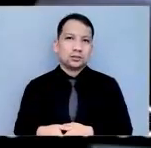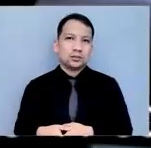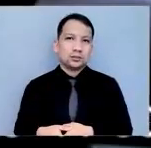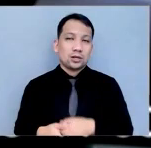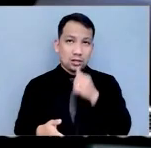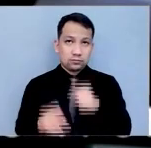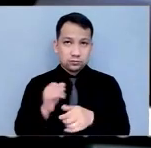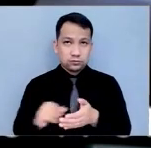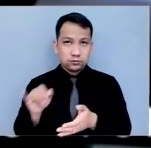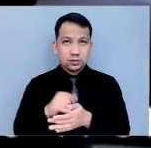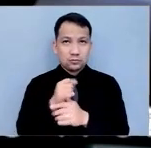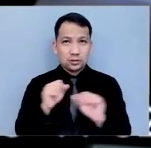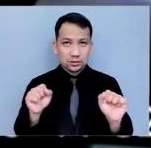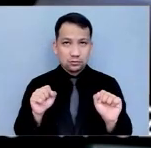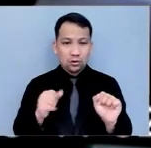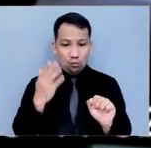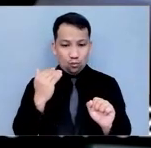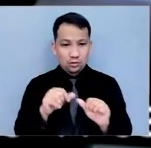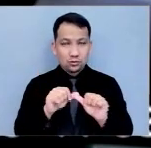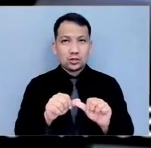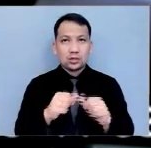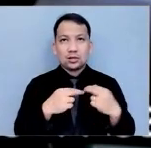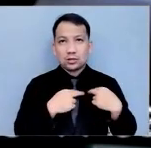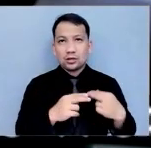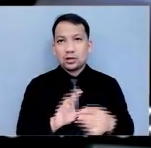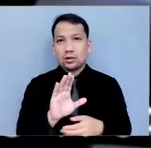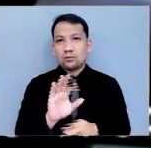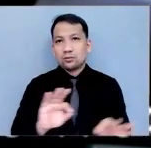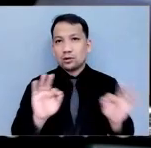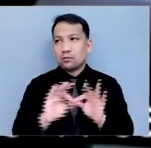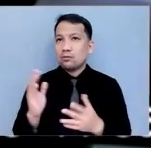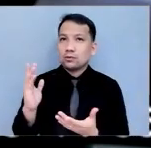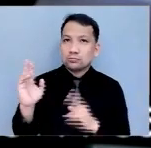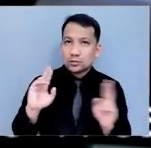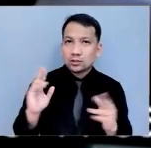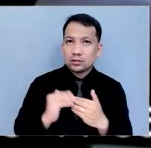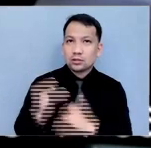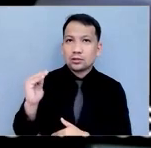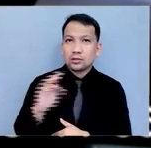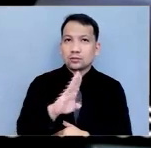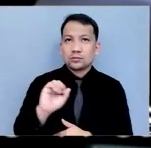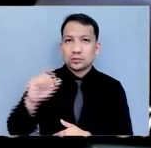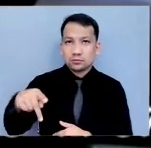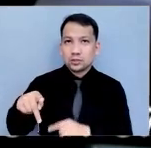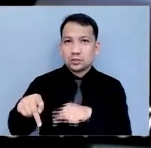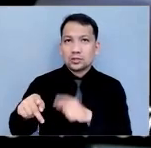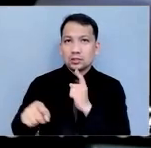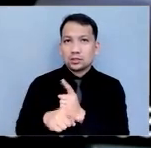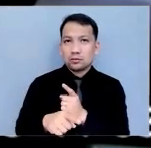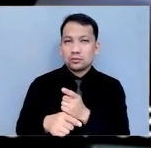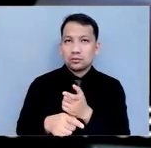na safe din yun. Kasi syempre, may mandato rin yung ano eh. Ano ba yung mandato ng ating BSP, di ba? Price